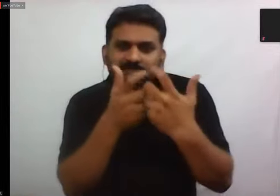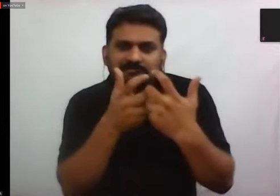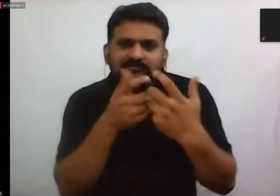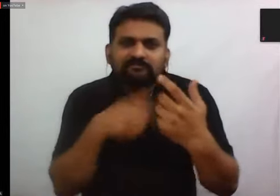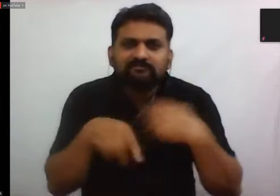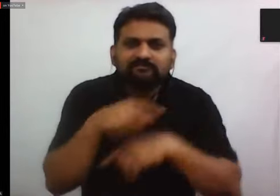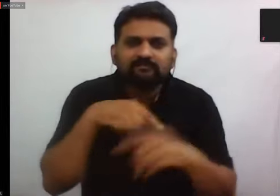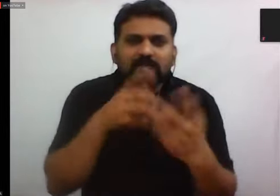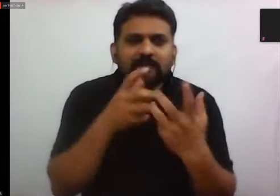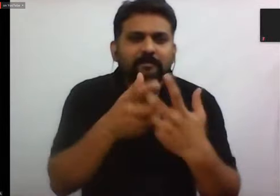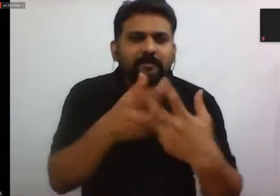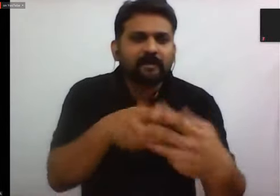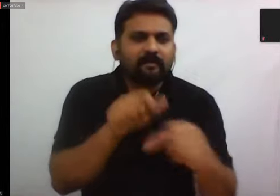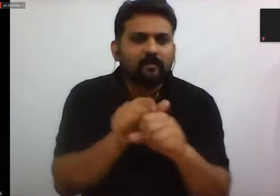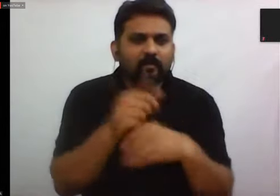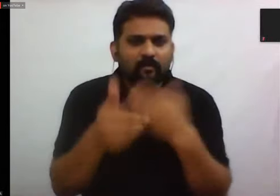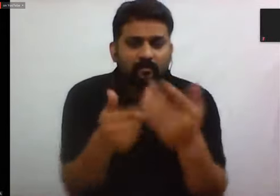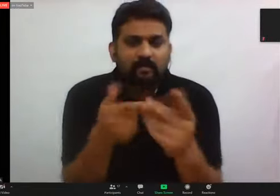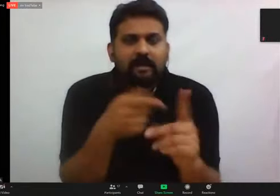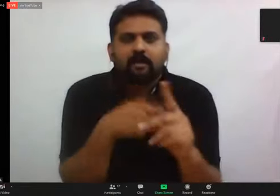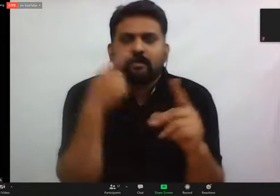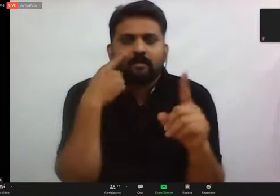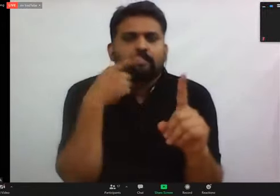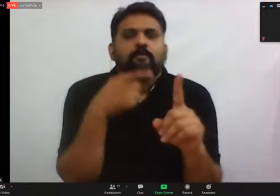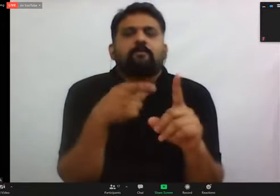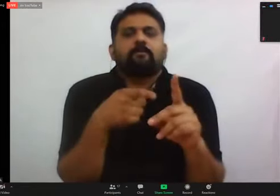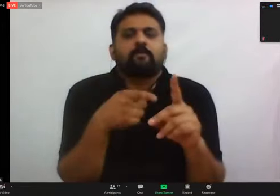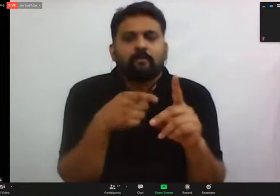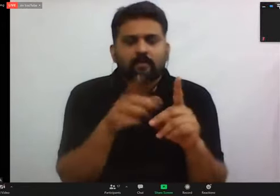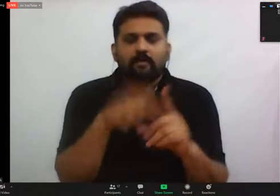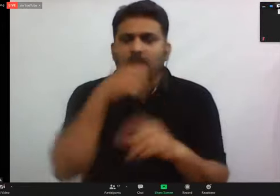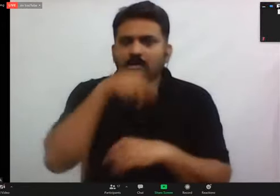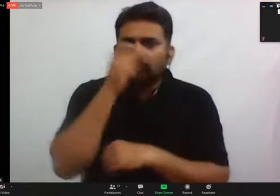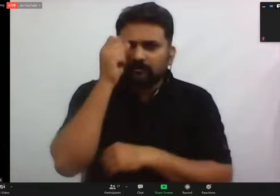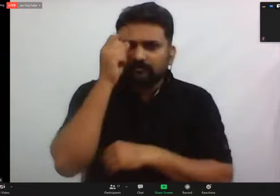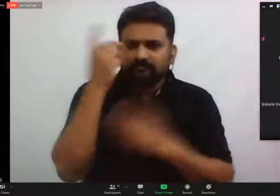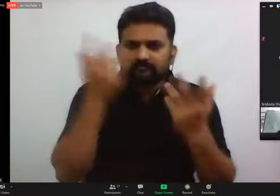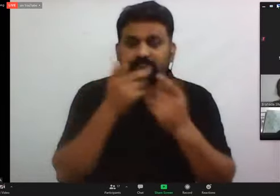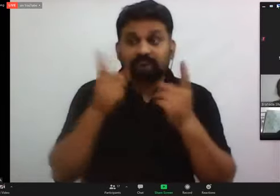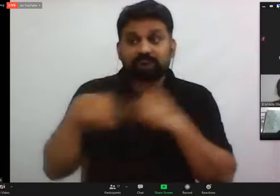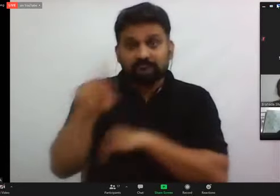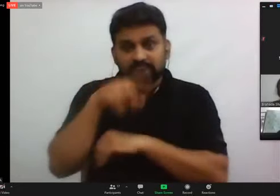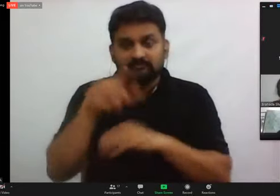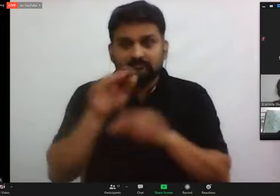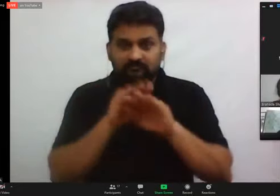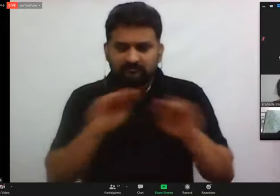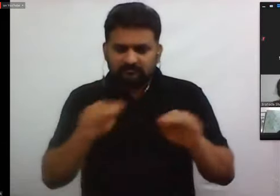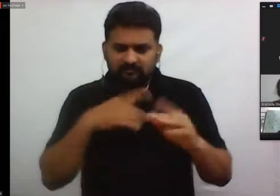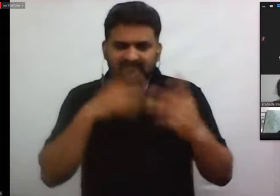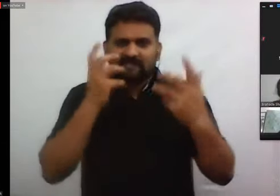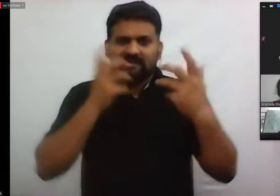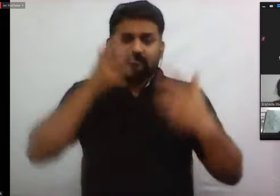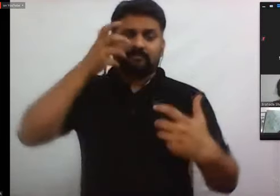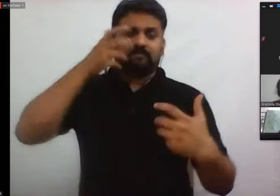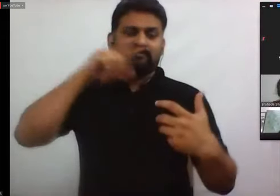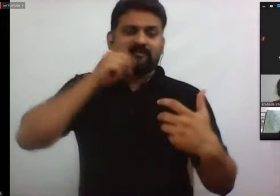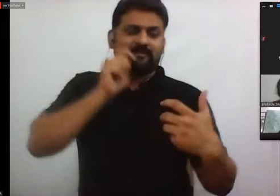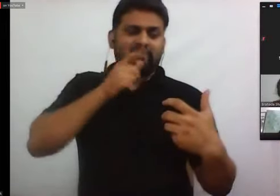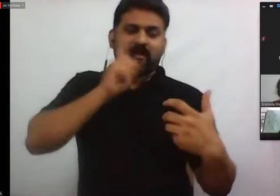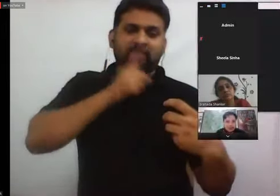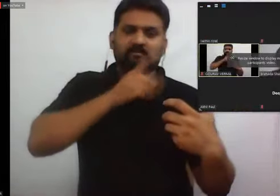तो इस पॉइंट से ये हमें समझ में आता है कि आपको बच्चे के लेवल पे जाके काम करना है,